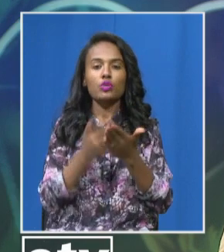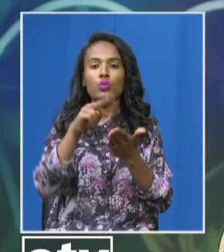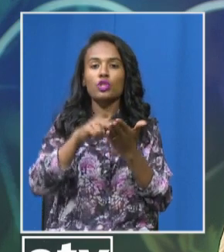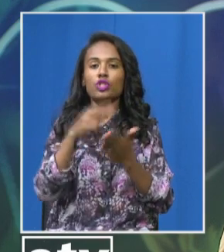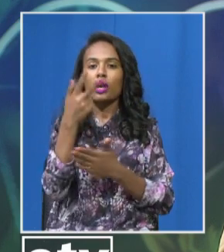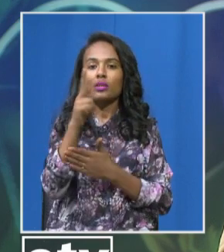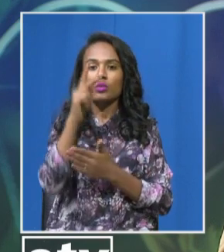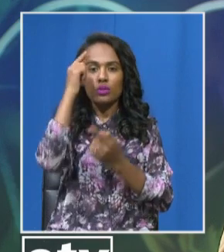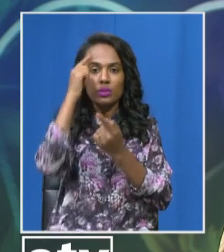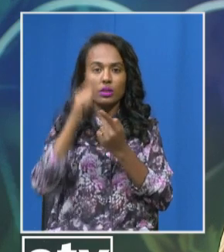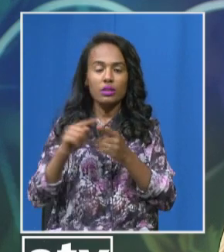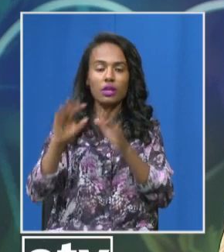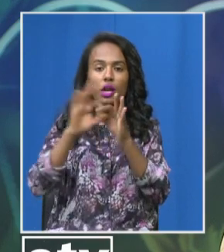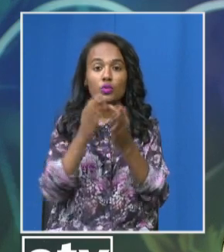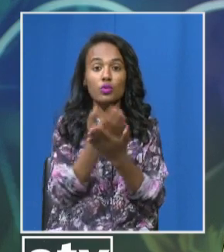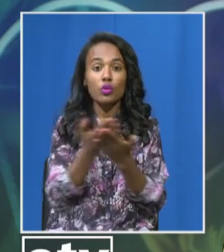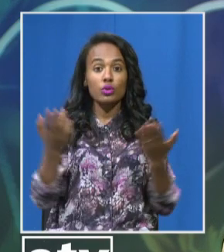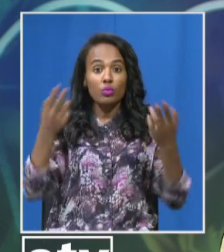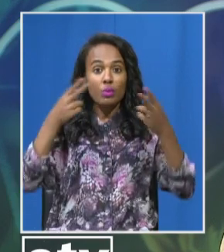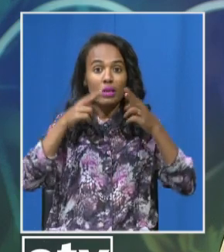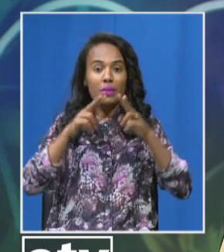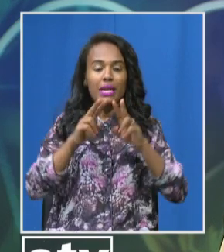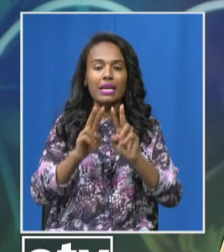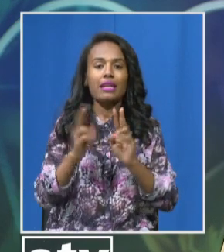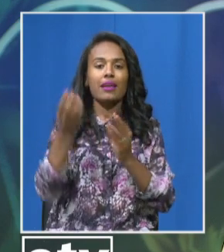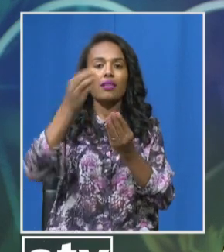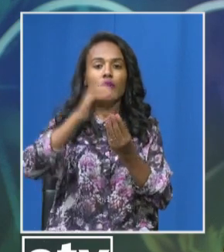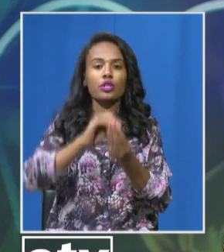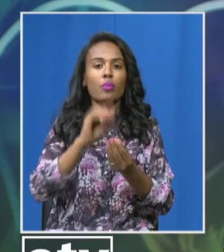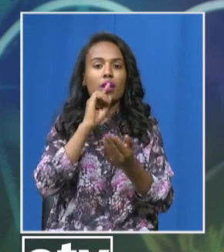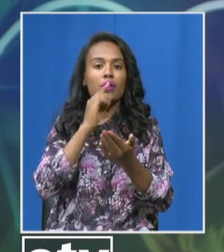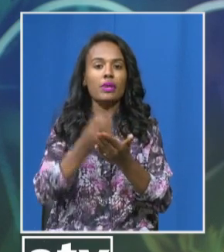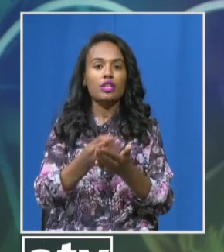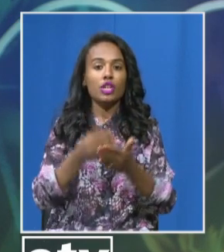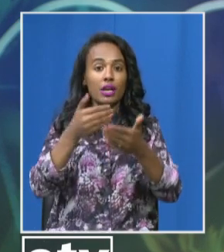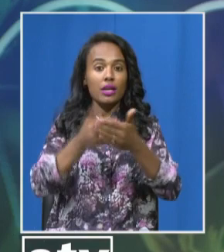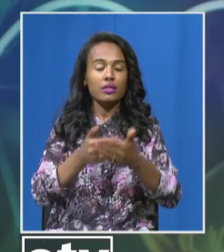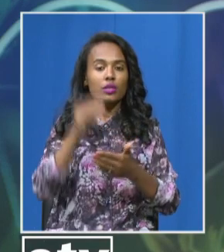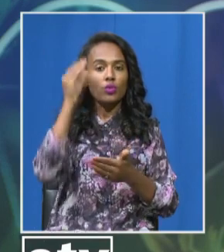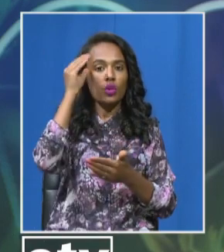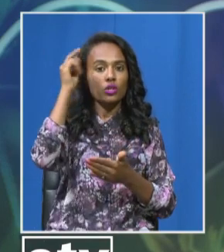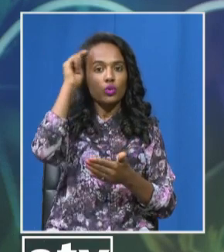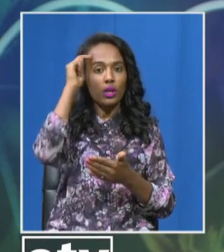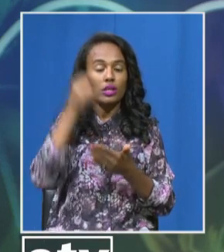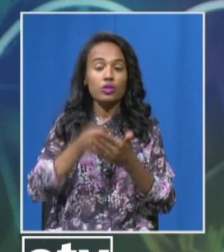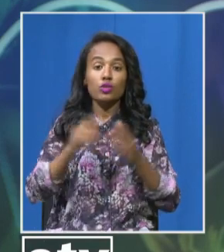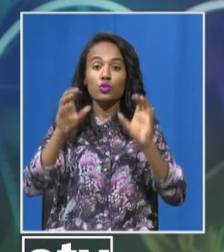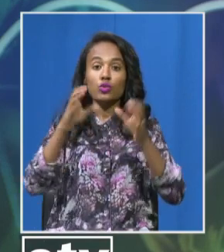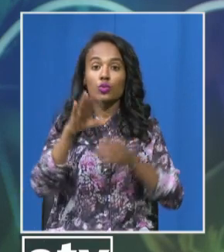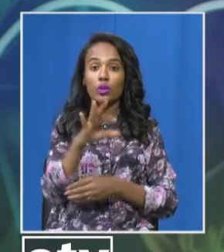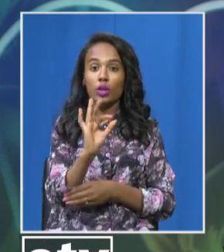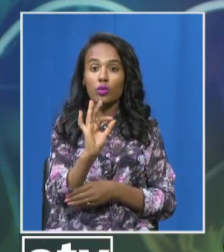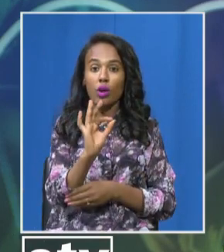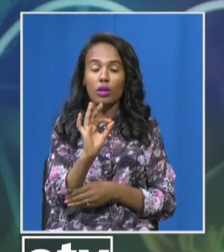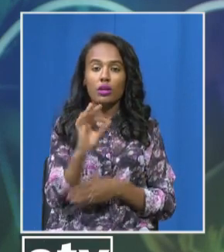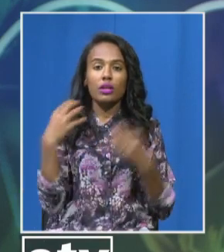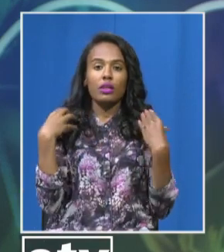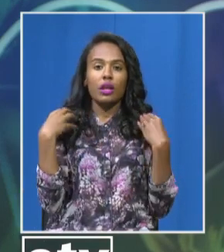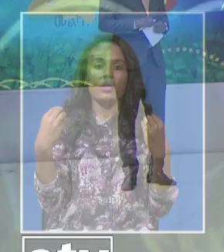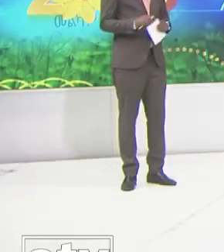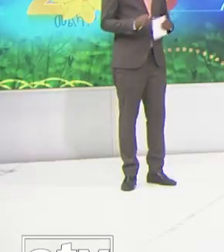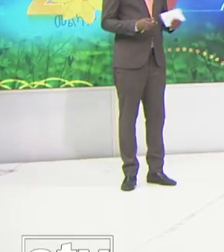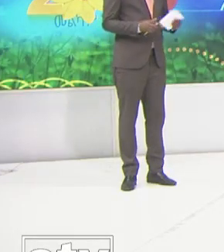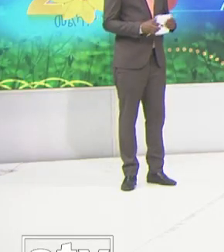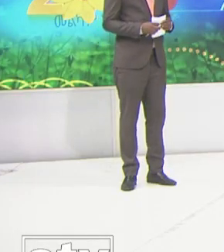የ2013 እቅድና ተያያዥ ጉዳዮችን በተመለከተ ታዲያ ተጨማሪ መረጃ ሊያደርሰን ናቸው ታዬ እዚህ ስቱዲዮ ተገኝቷል። ጤና ይስጥልኝ